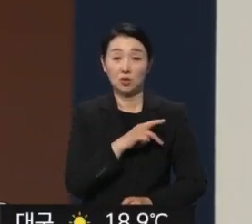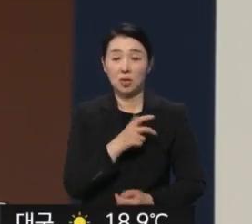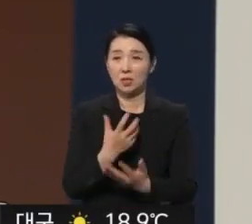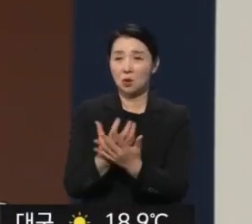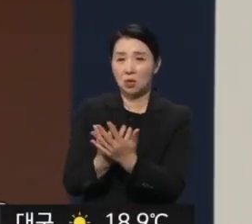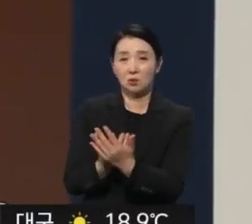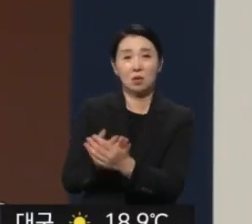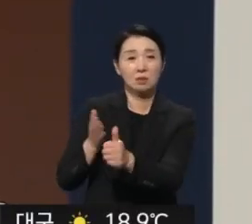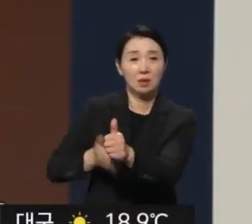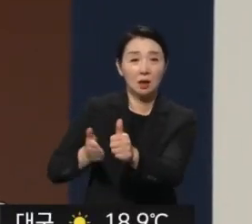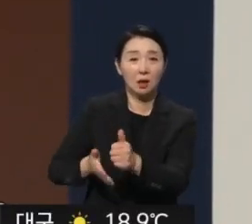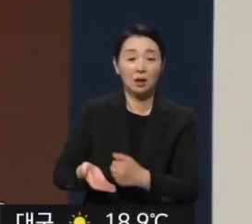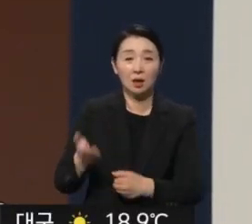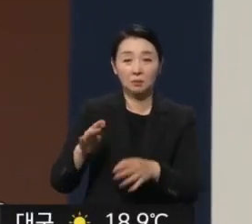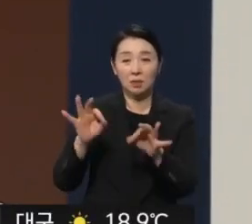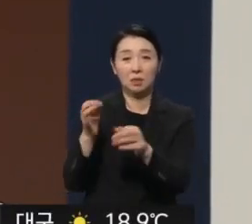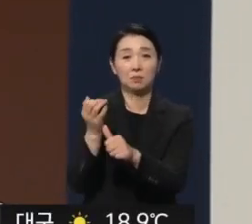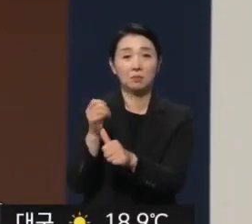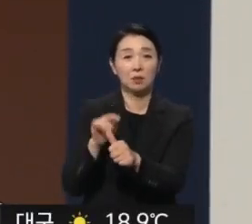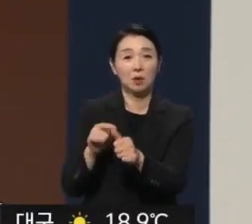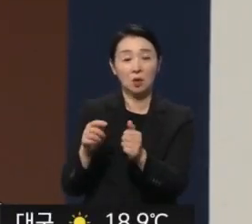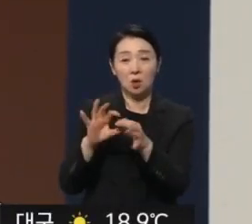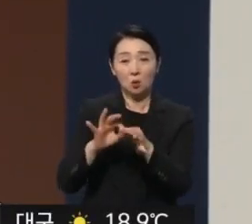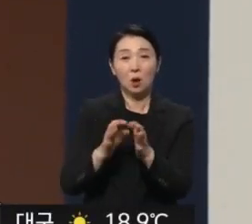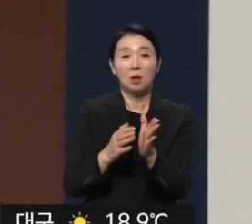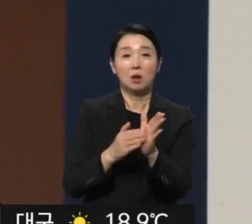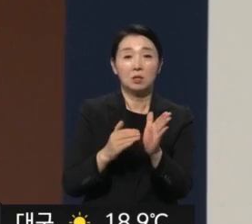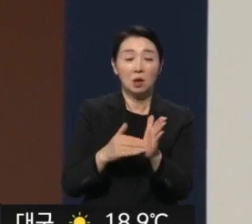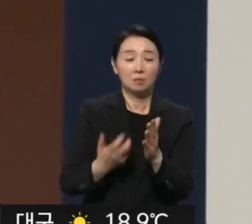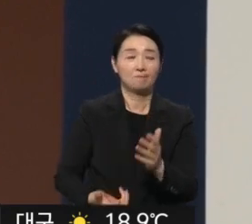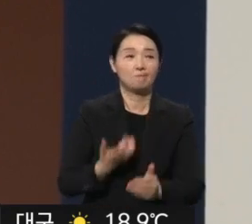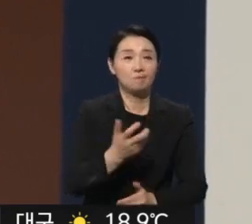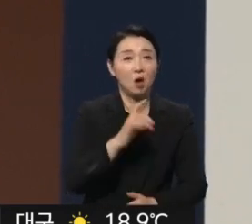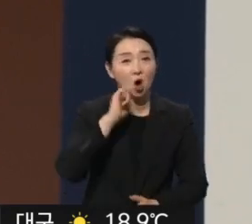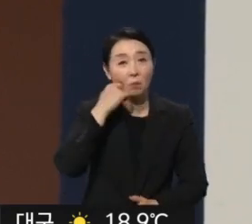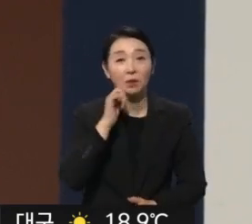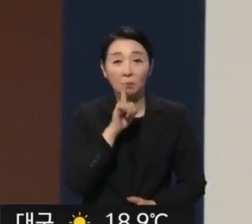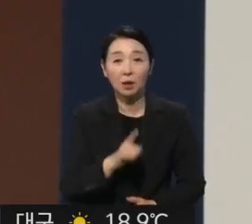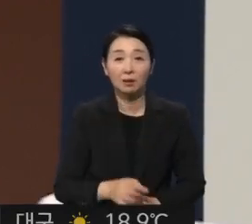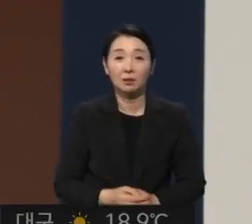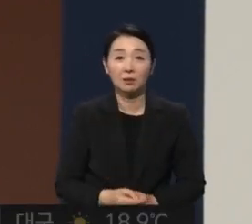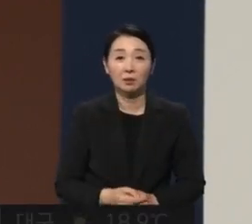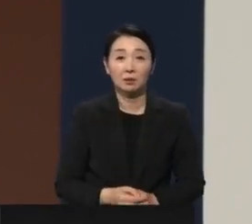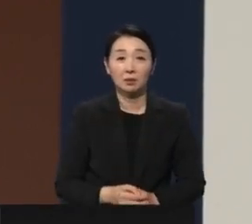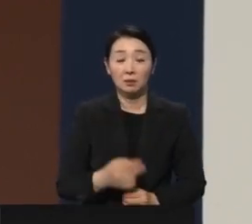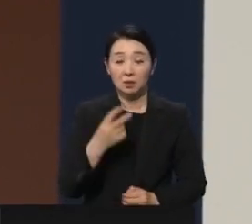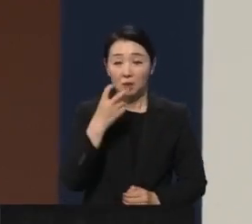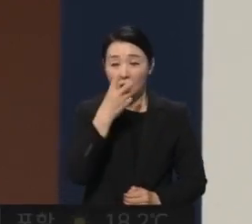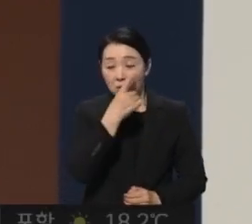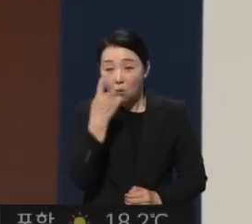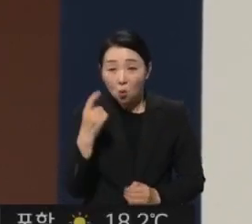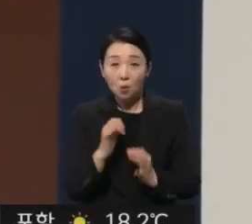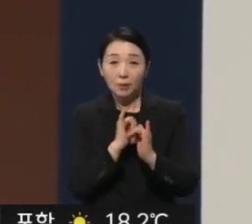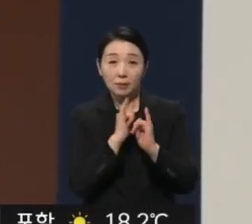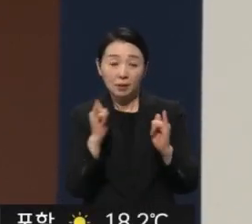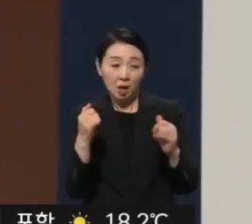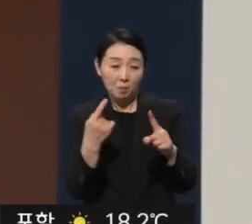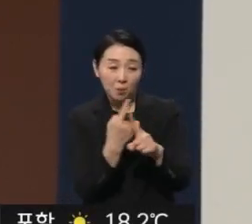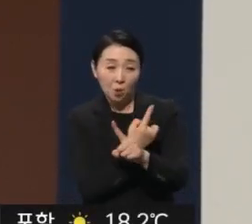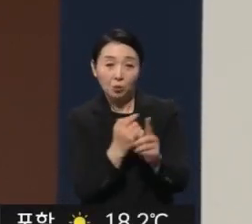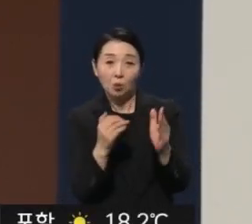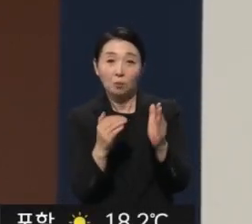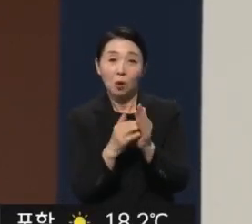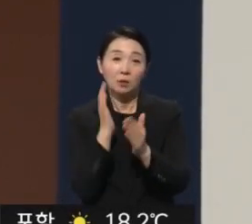촉구했는데요 하지만 김대기 실장은 관련 자료들 여전히 내기 어렵다고 밝혔습니다 경우인력 변동 같은 경우에는이 대통령